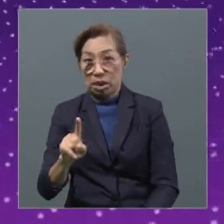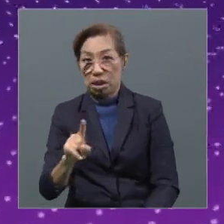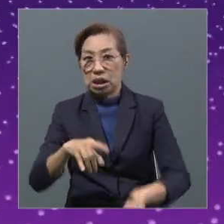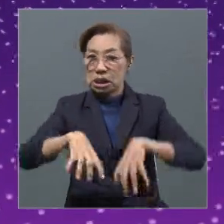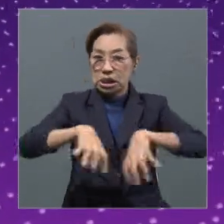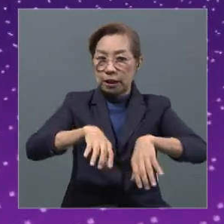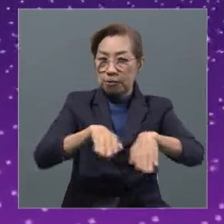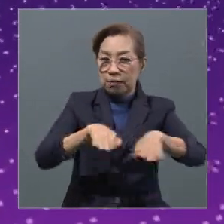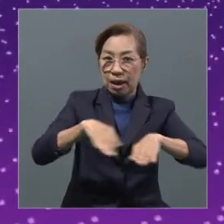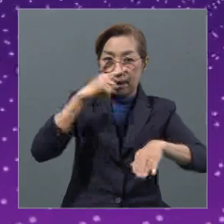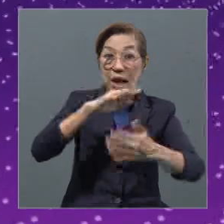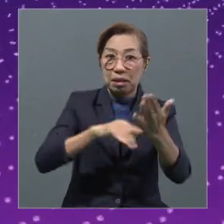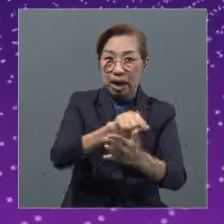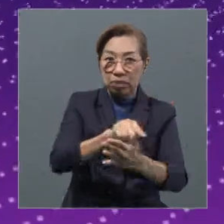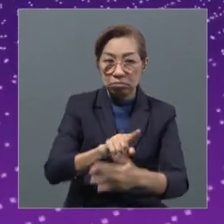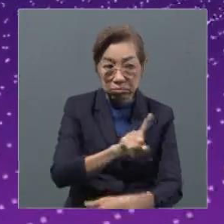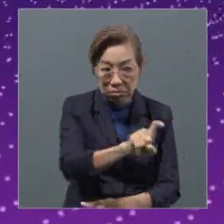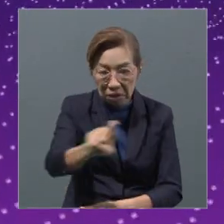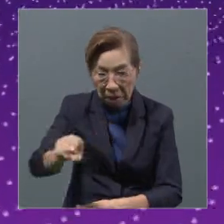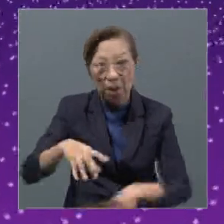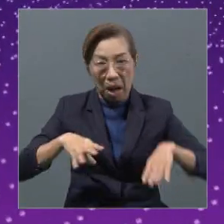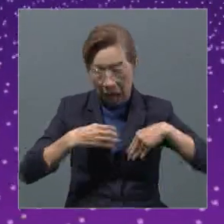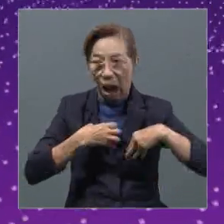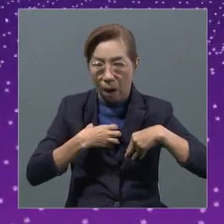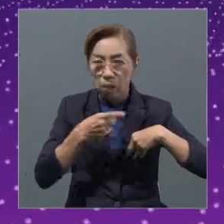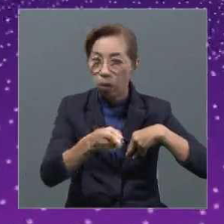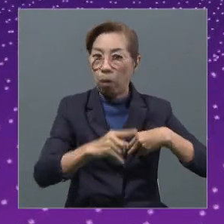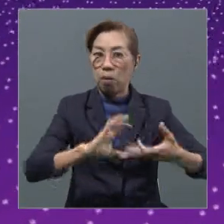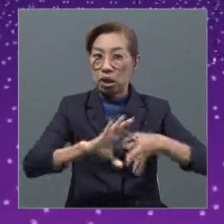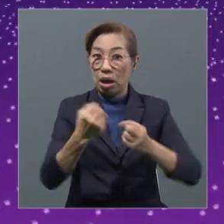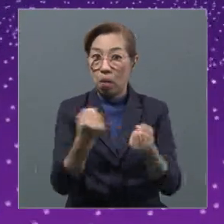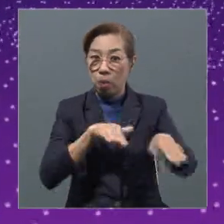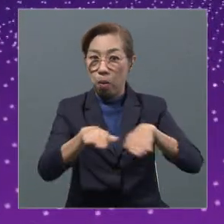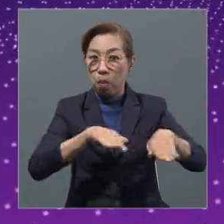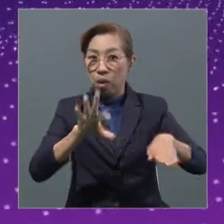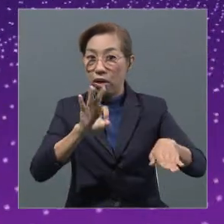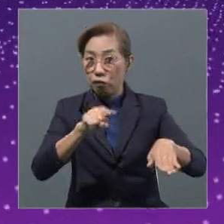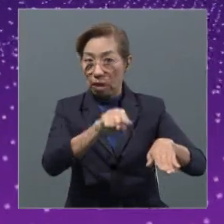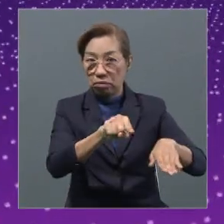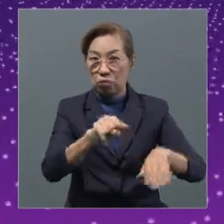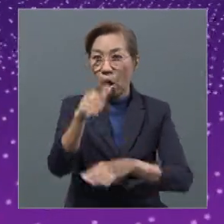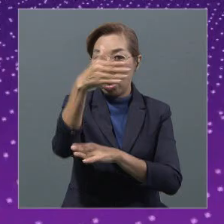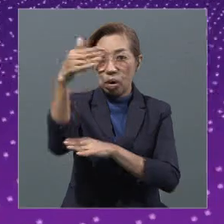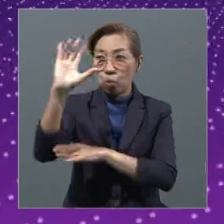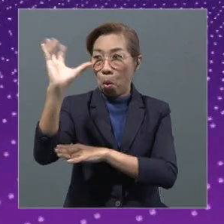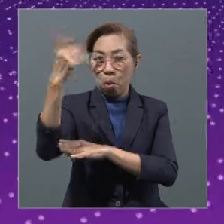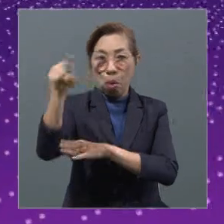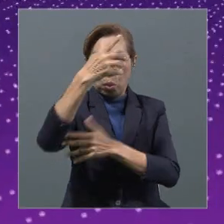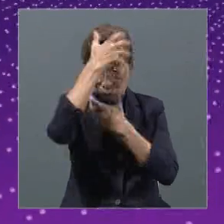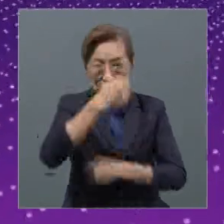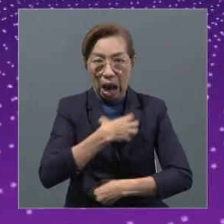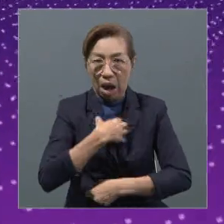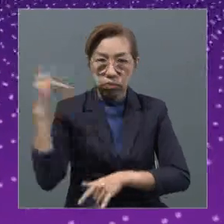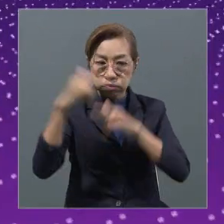รับที่ดีครับจากหลายฝ่ายเพราะว่าเป็นการแข่งขันกีฬาที่มีผู้ชมหลักพันล้านคนจากทั่วโลกเชื่อว่าจะสร้างรายได้มหาศา